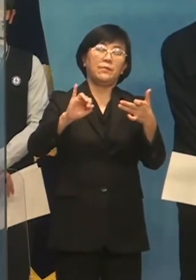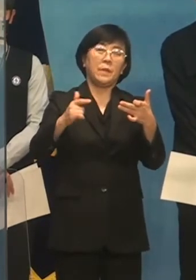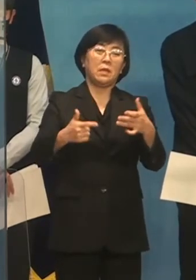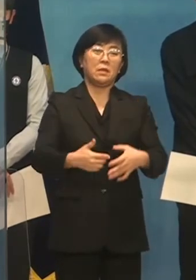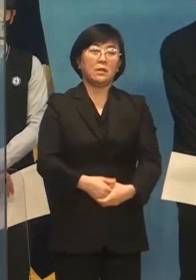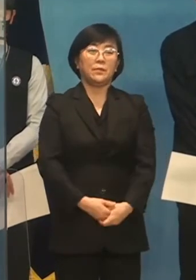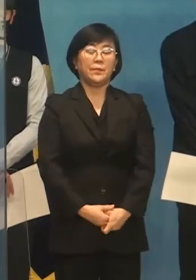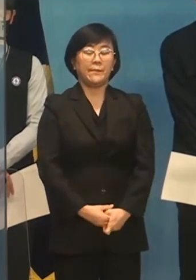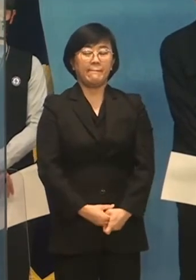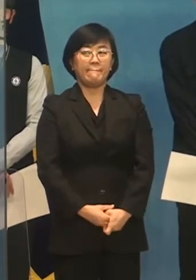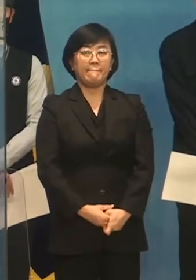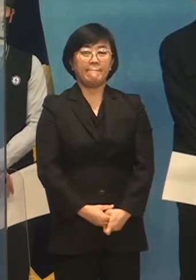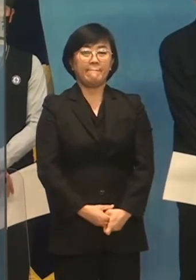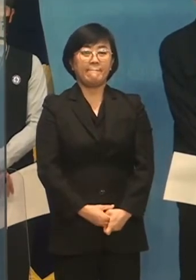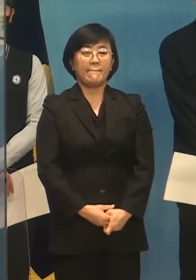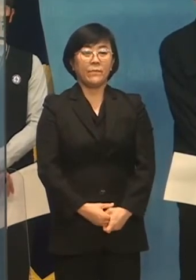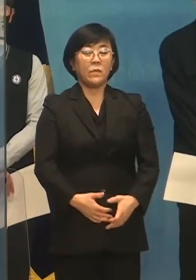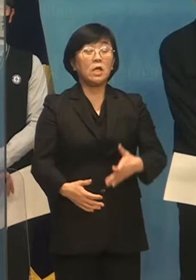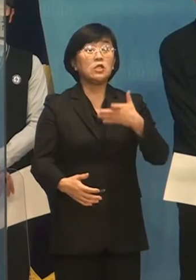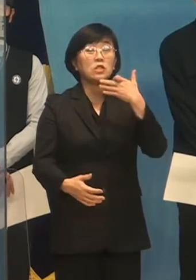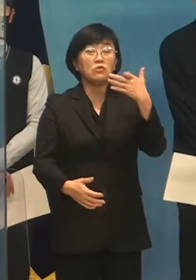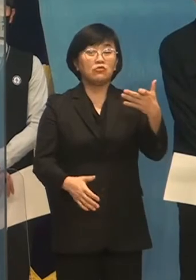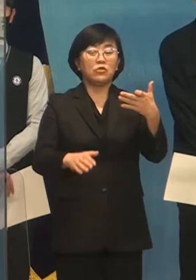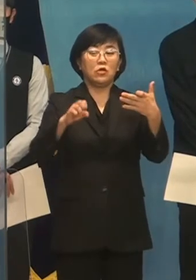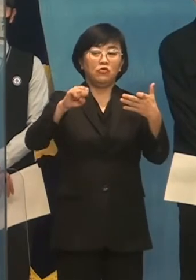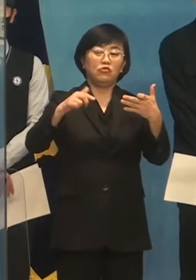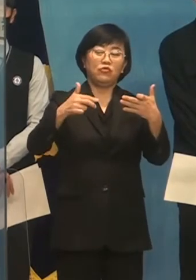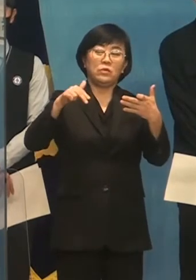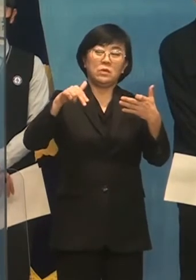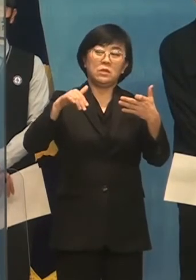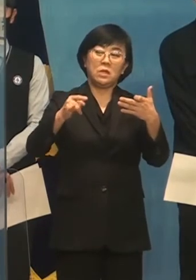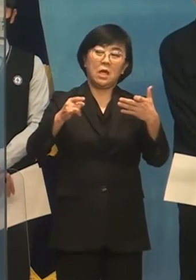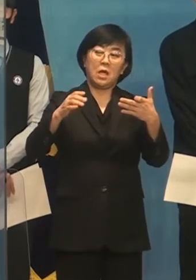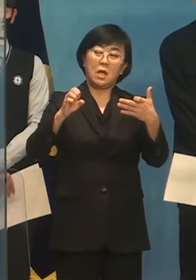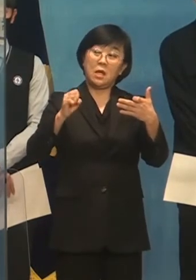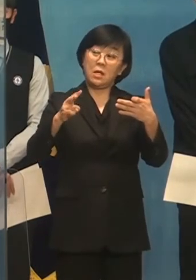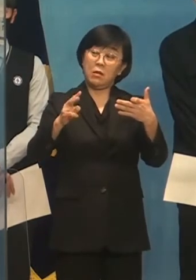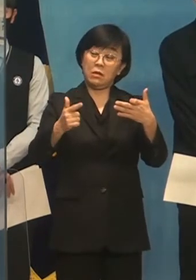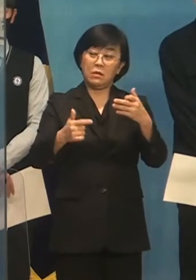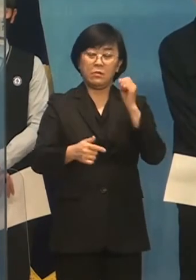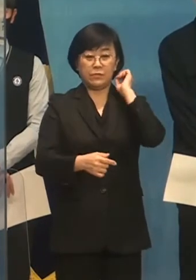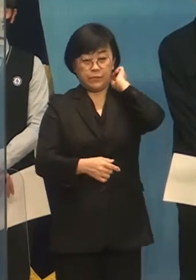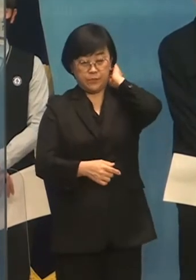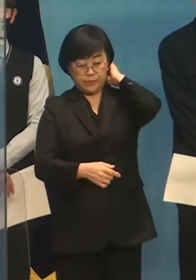참석하셨습니다. 만 19세 윤채연님 참석하셨습니다.